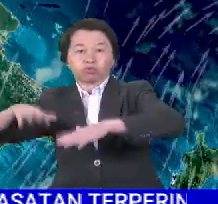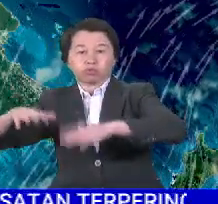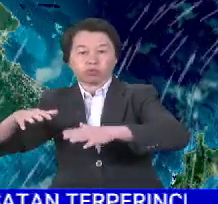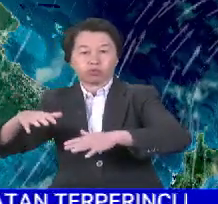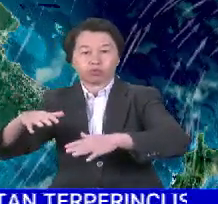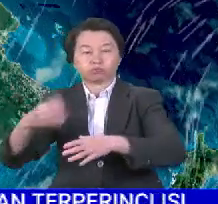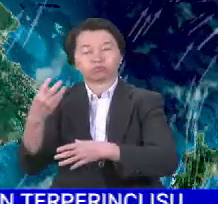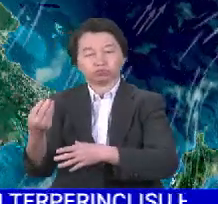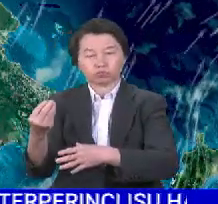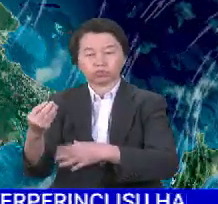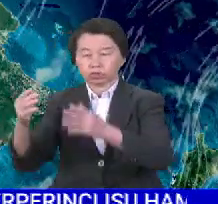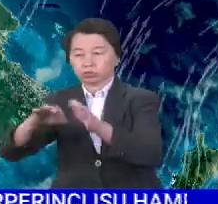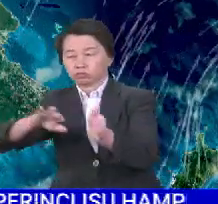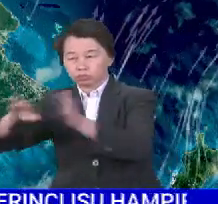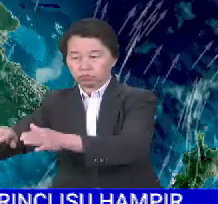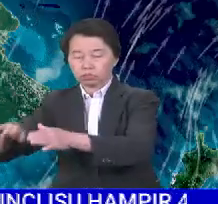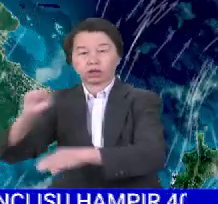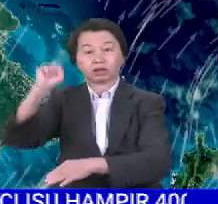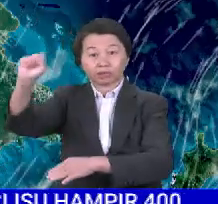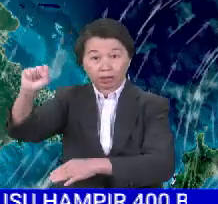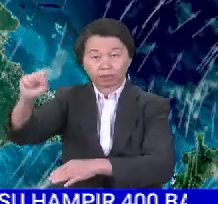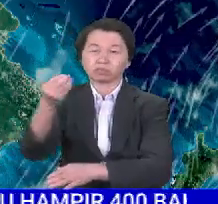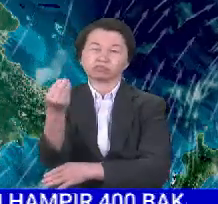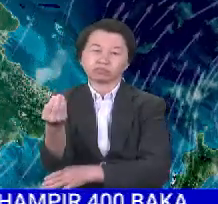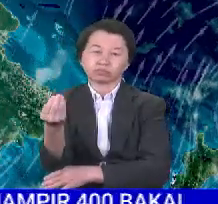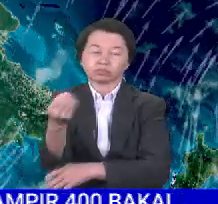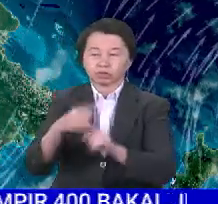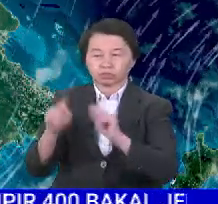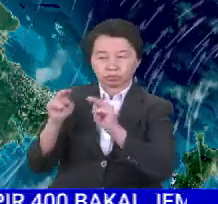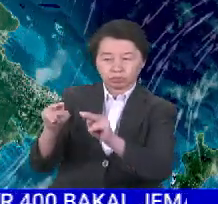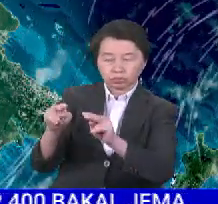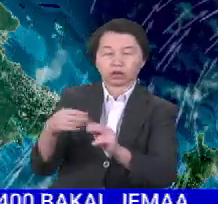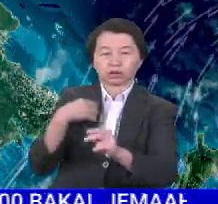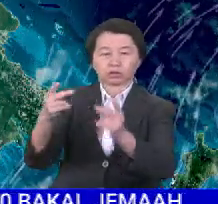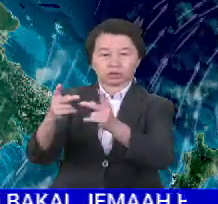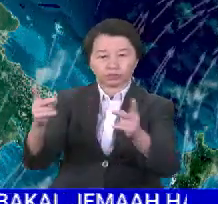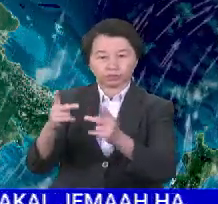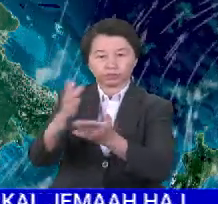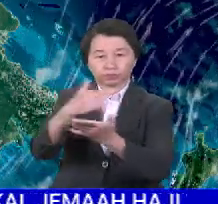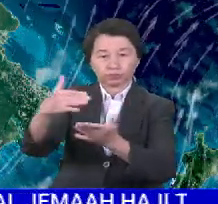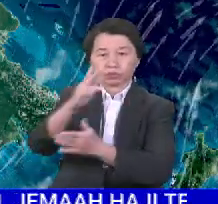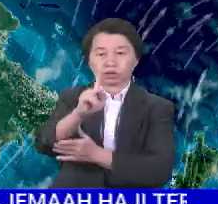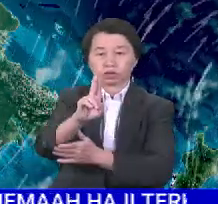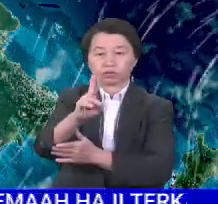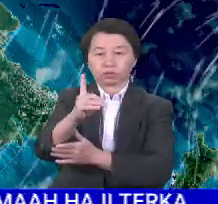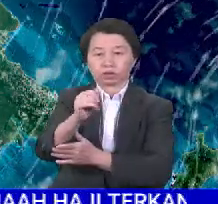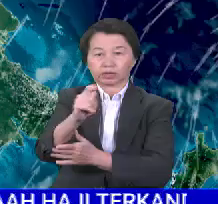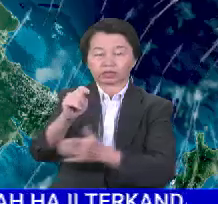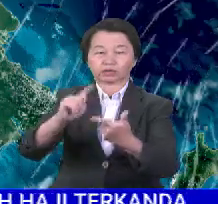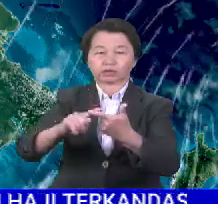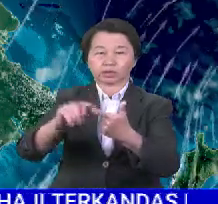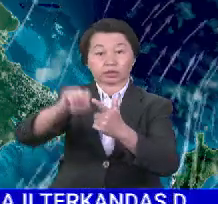ketaburan hujan yang rendah di kawasan sekitar negeri Sabah, namun kelihatan juga di kawasan sekitar bahagian Kudat dan